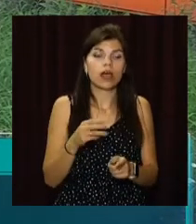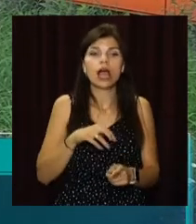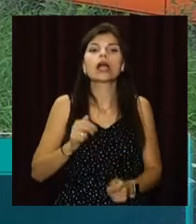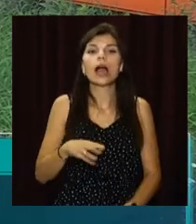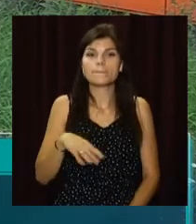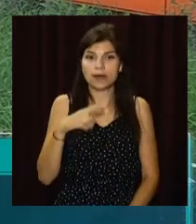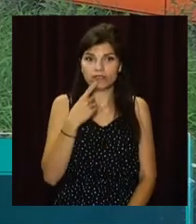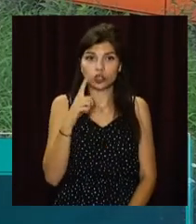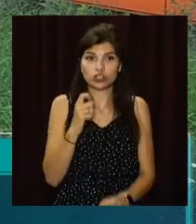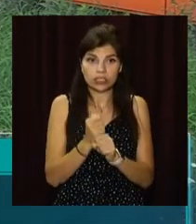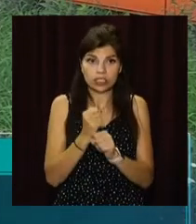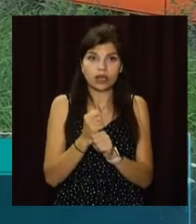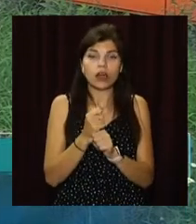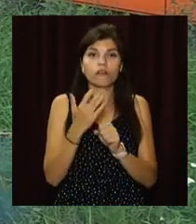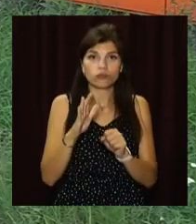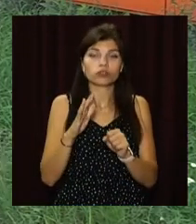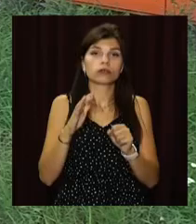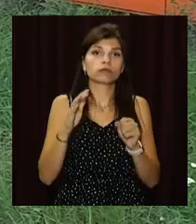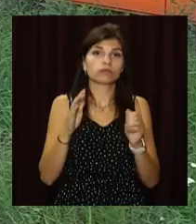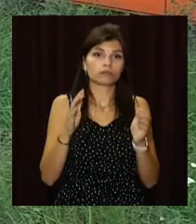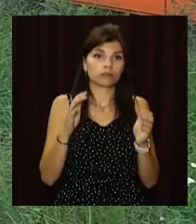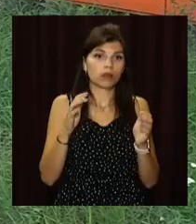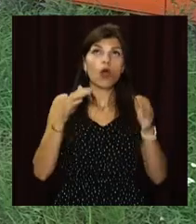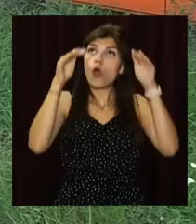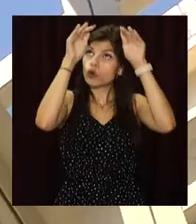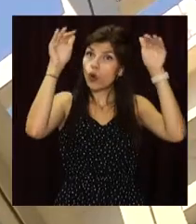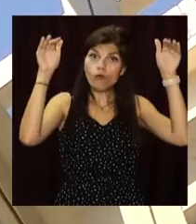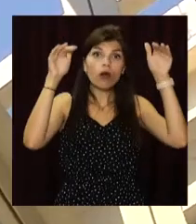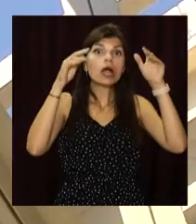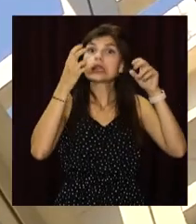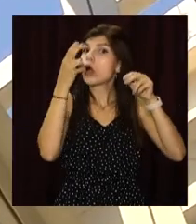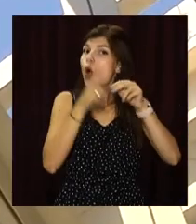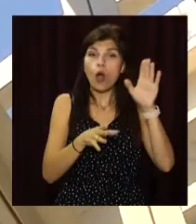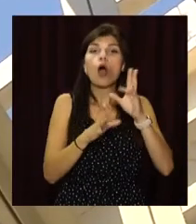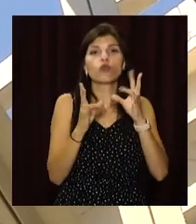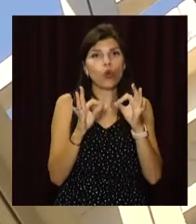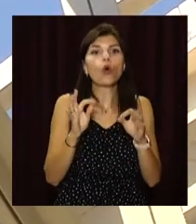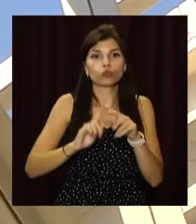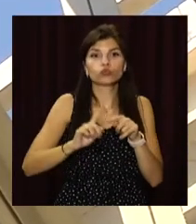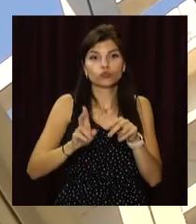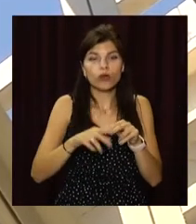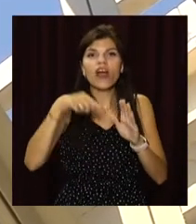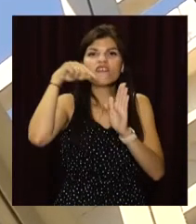мы говорим с вами, что сделана кровля, не до конца, но она заканчивается.